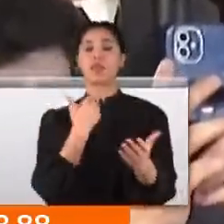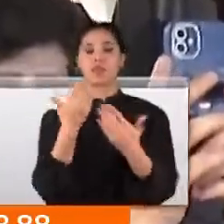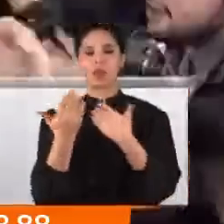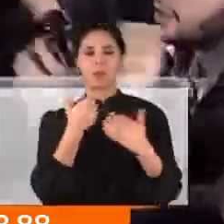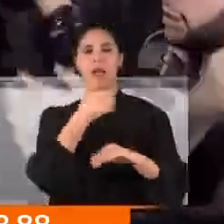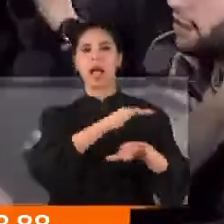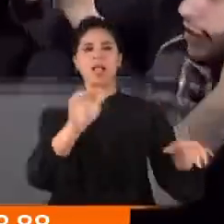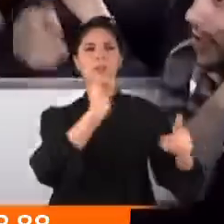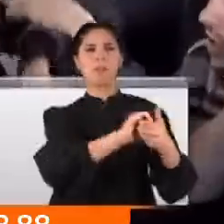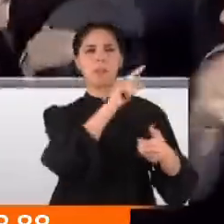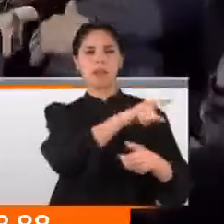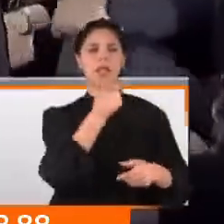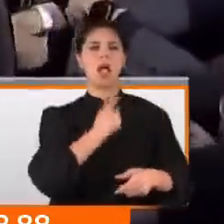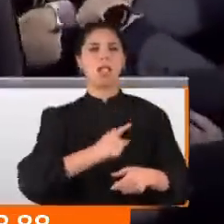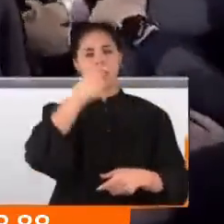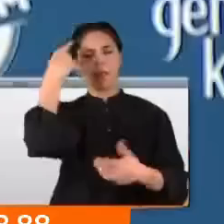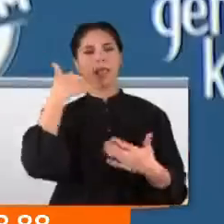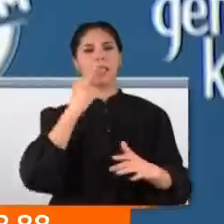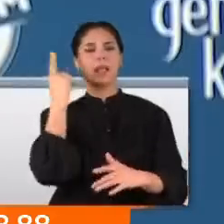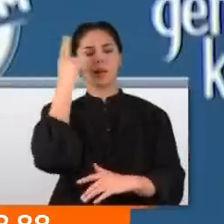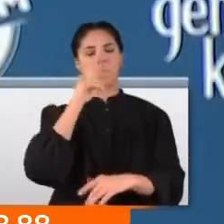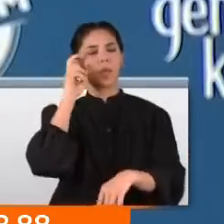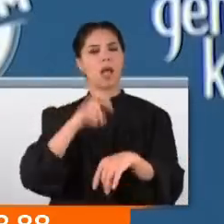yaşanan aday karmaşasını hatırlatarak devam etti.